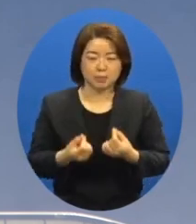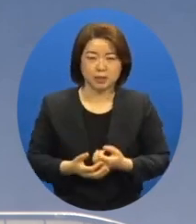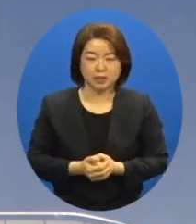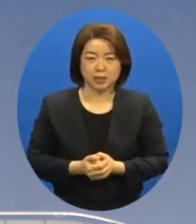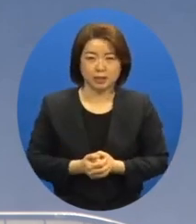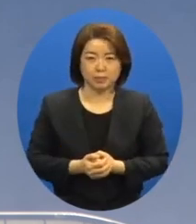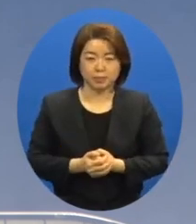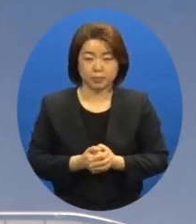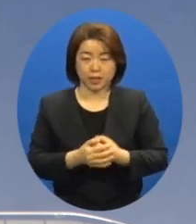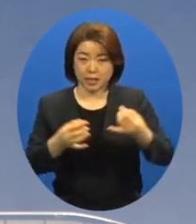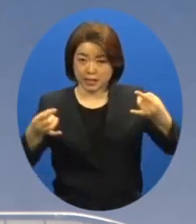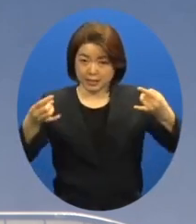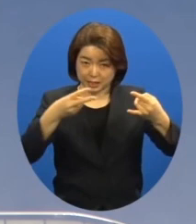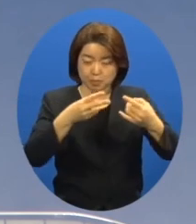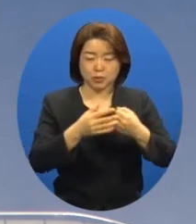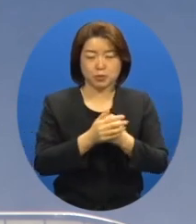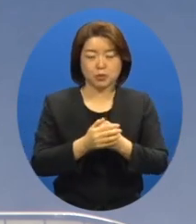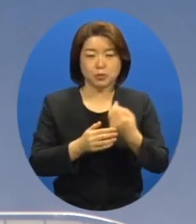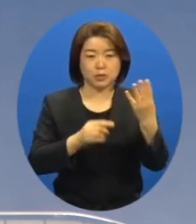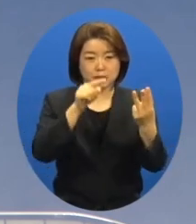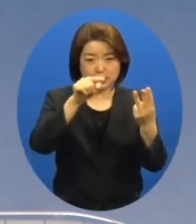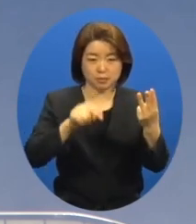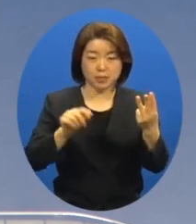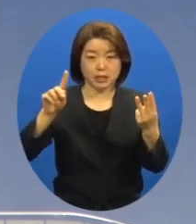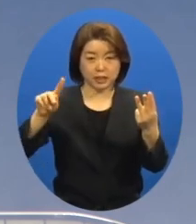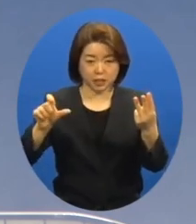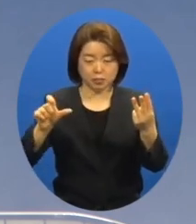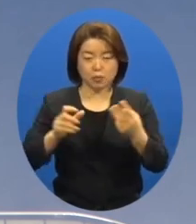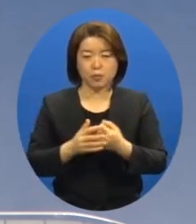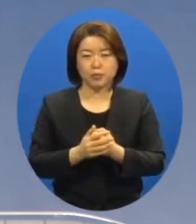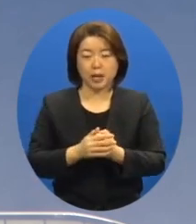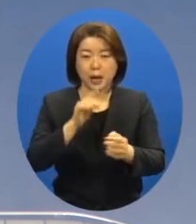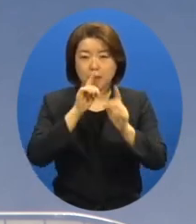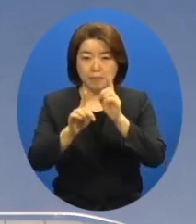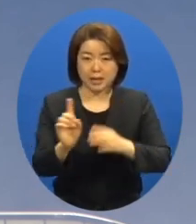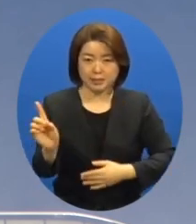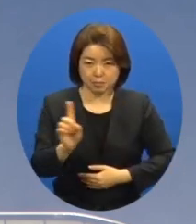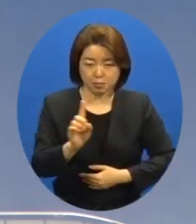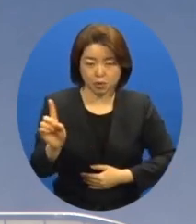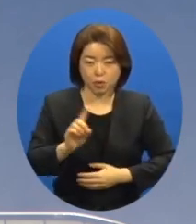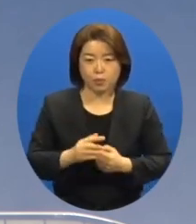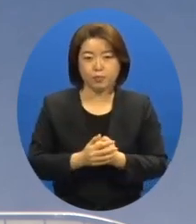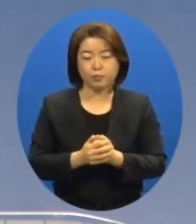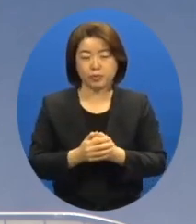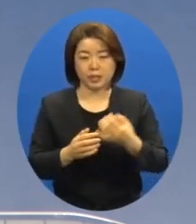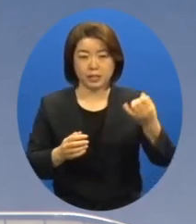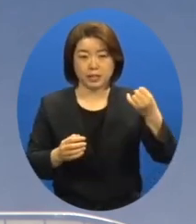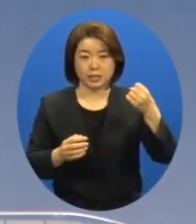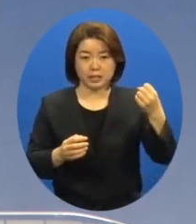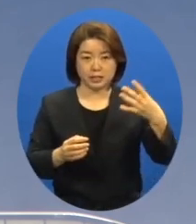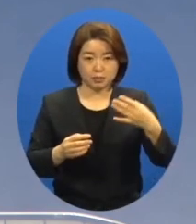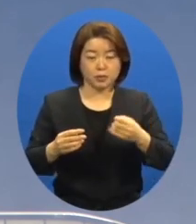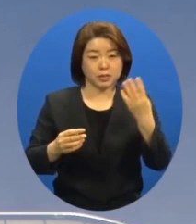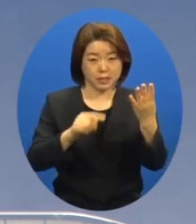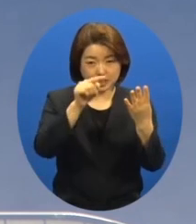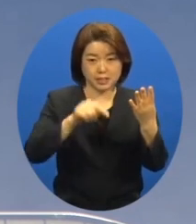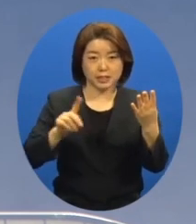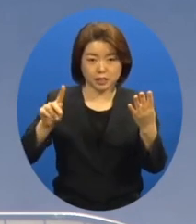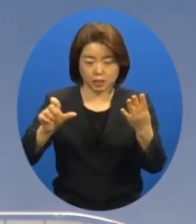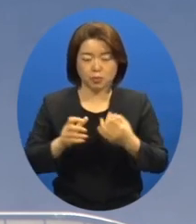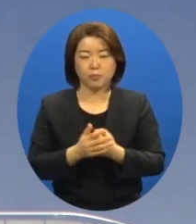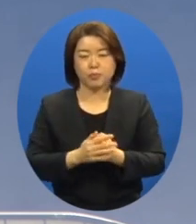에베소서 3장 15절에 이런 말씀을 했습니다. 에베소서 4장 15절에